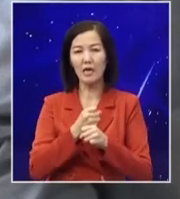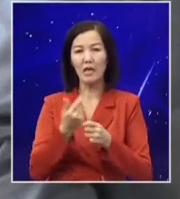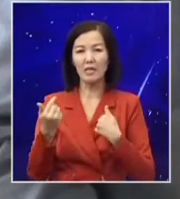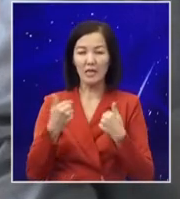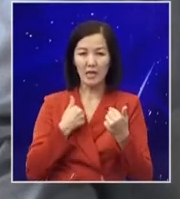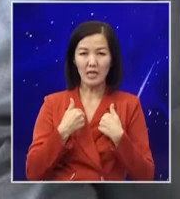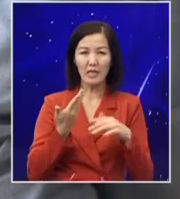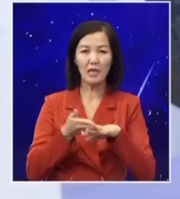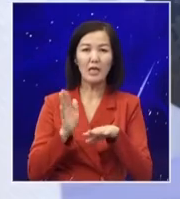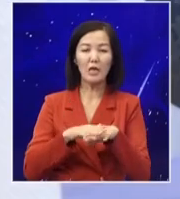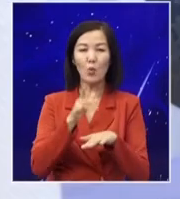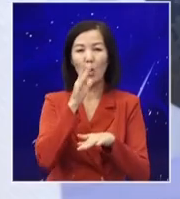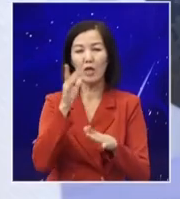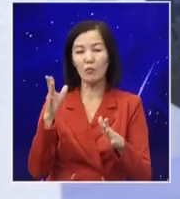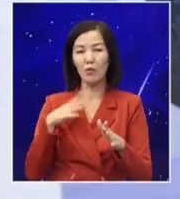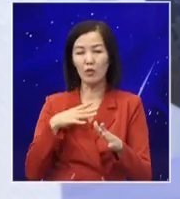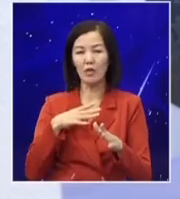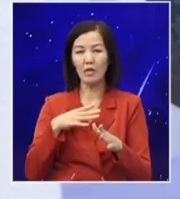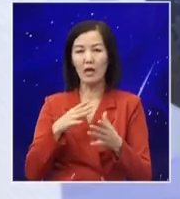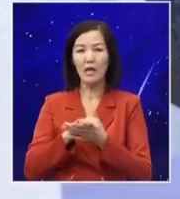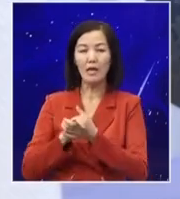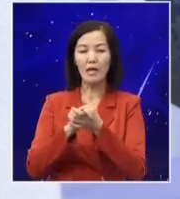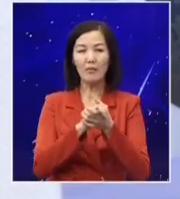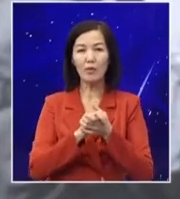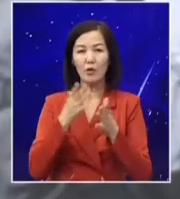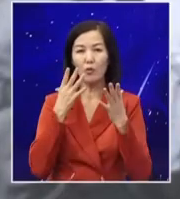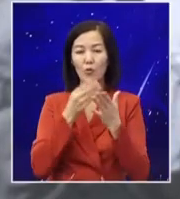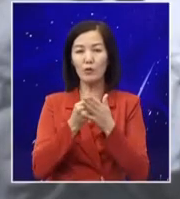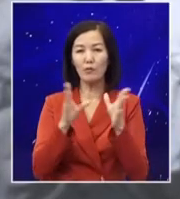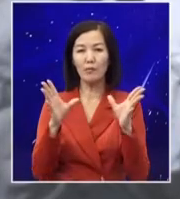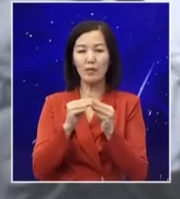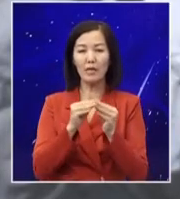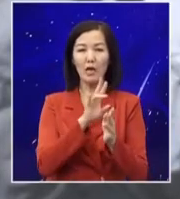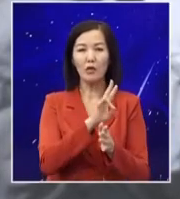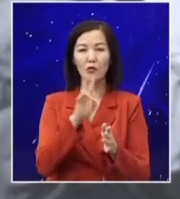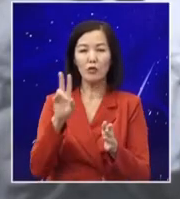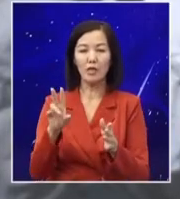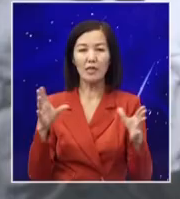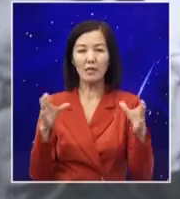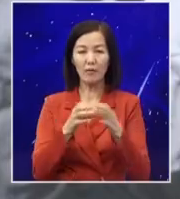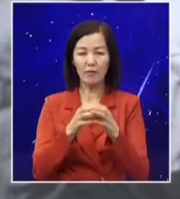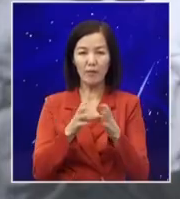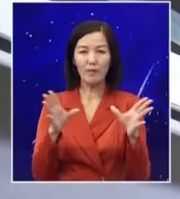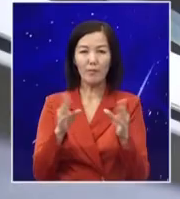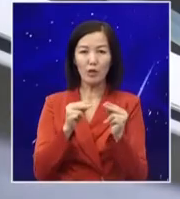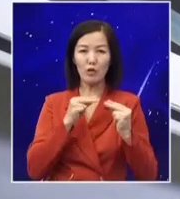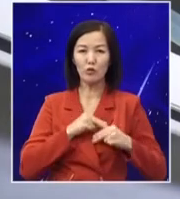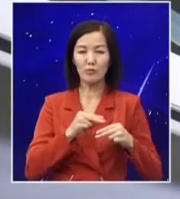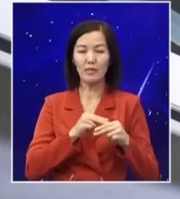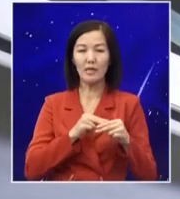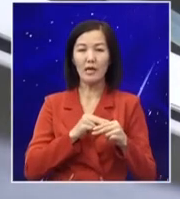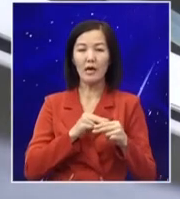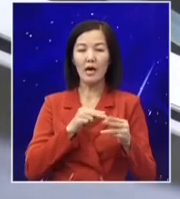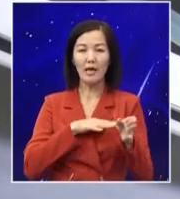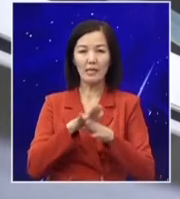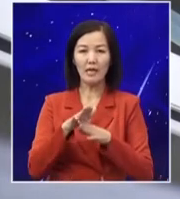сағатта ауған жүкті түзетіп, ел бірлігін күзетуде өз сыныптасы Нұрсұлтан Назарбаевпен бірге білек біріктіріп, жұмыла жұмыс істегенін